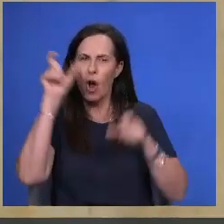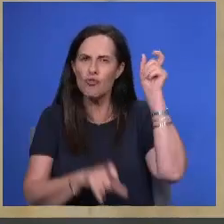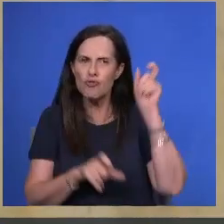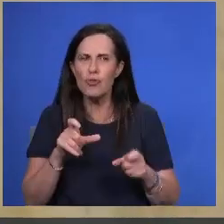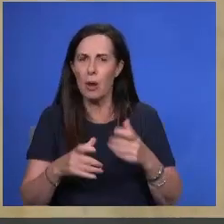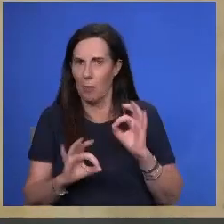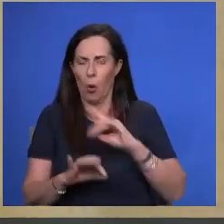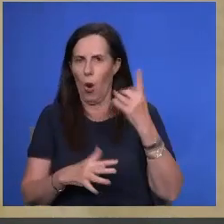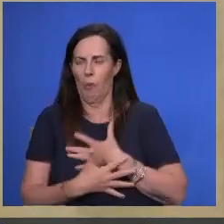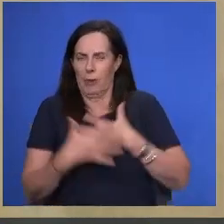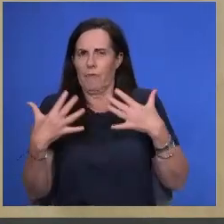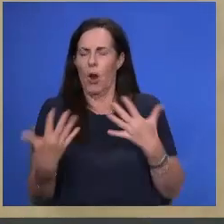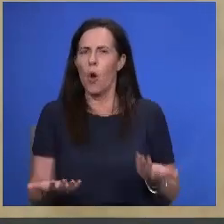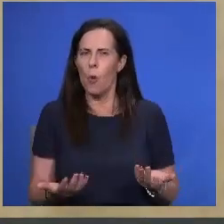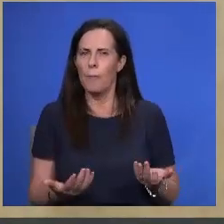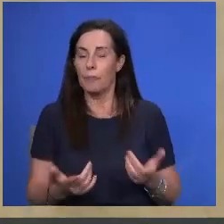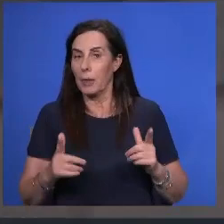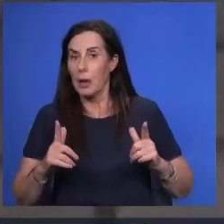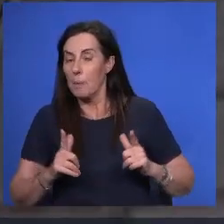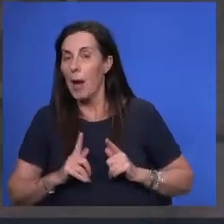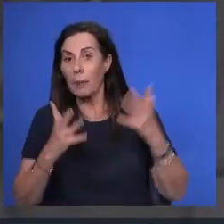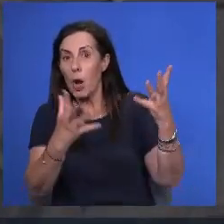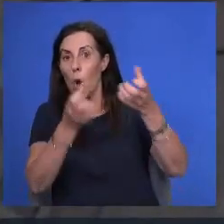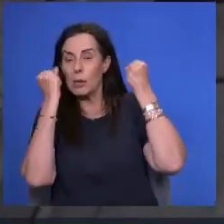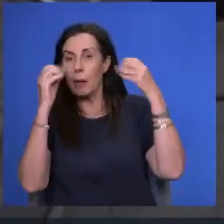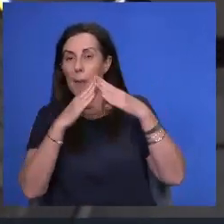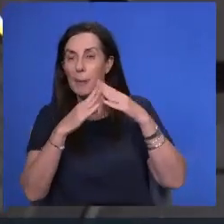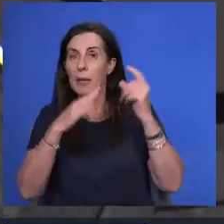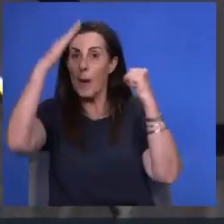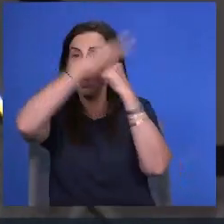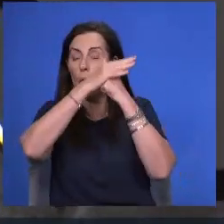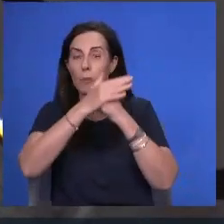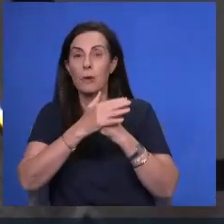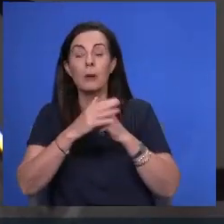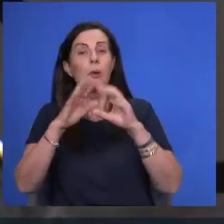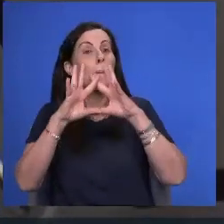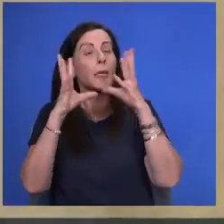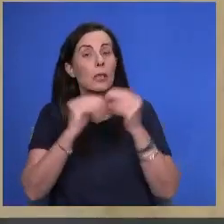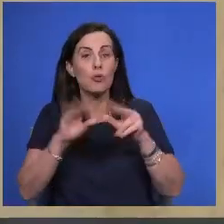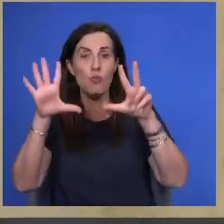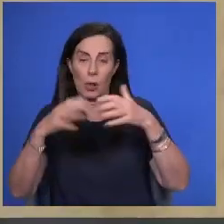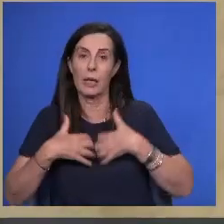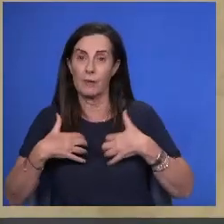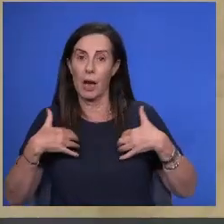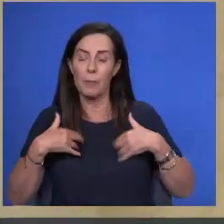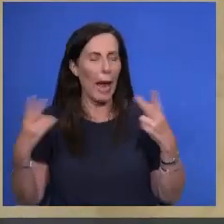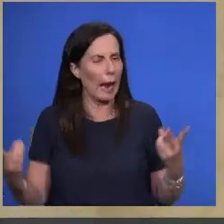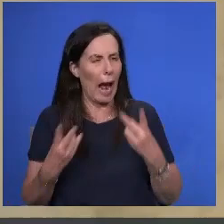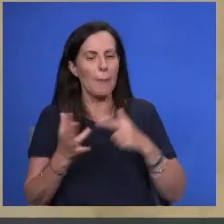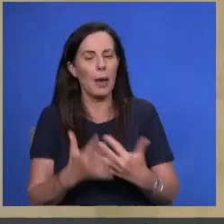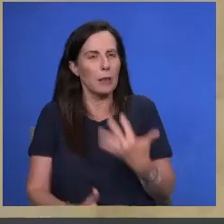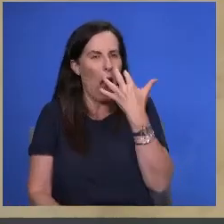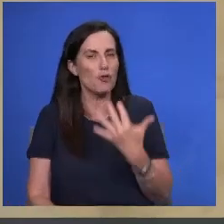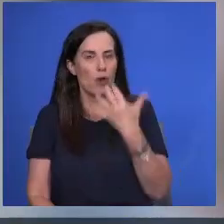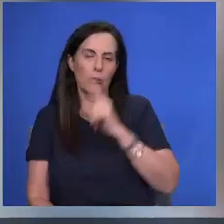בהלה מחכים לחלץ אותם מהדירות למעלה. סך הכל 8 נפגעים קל משפעת עשן